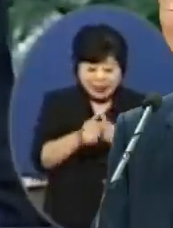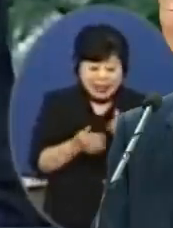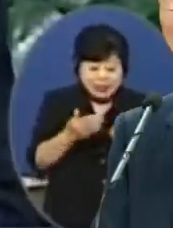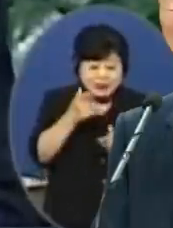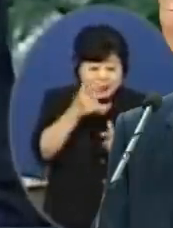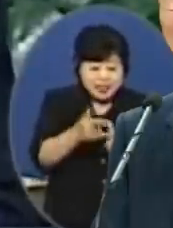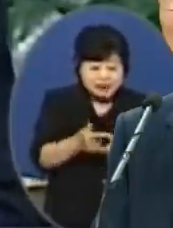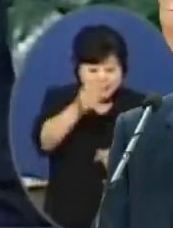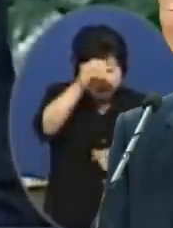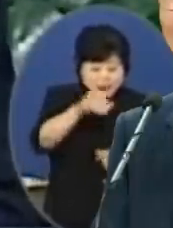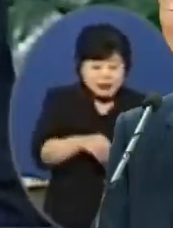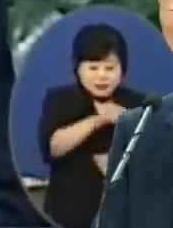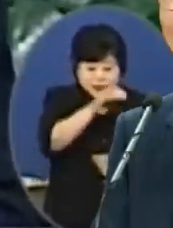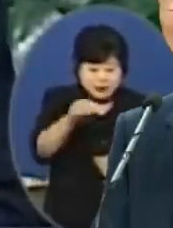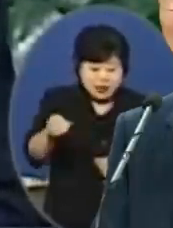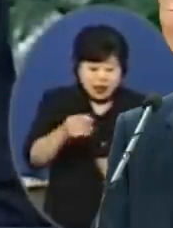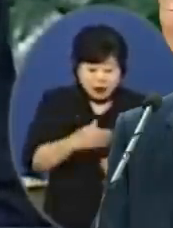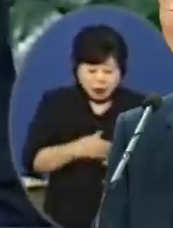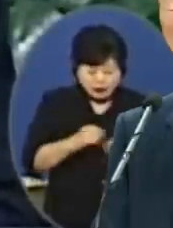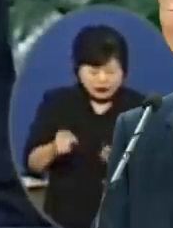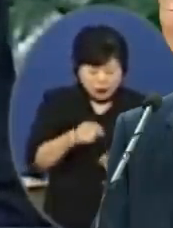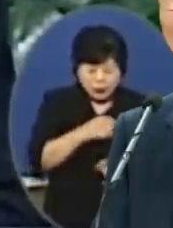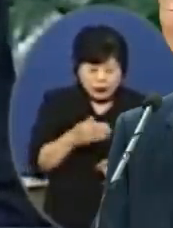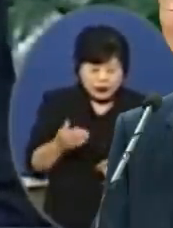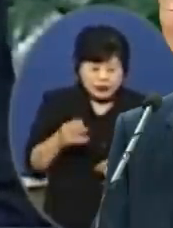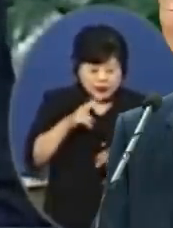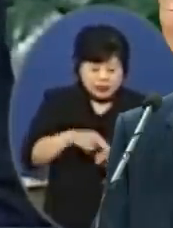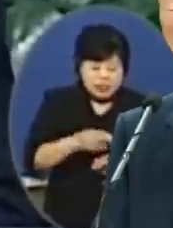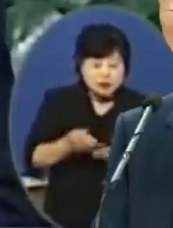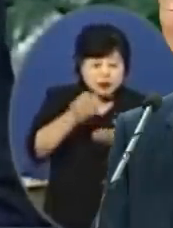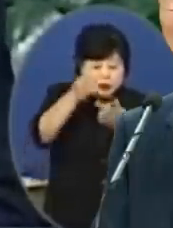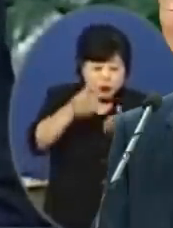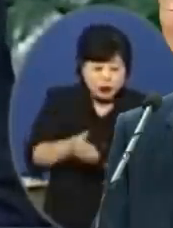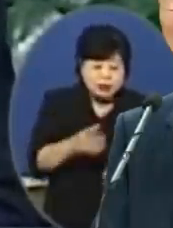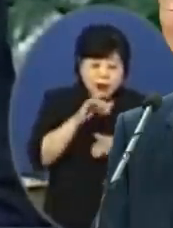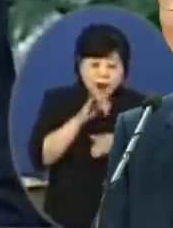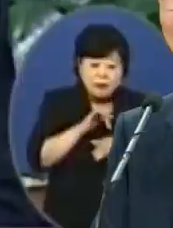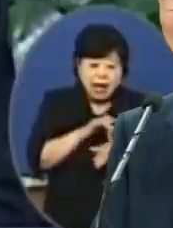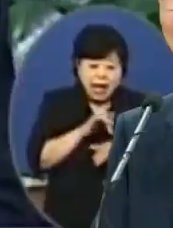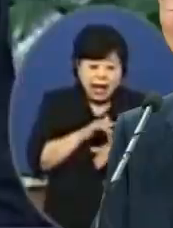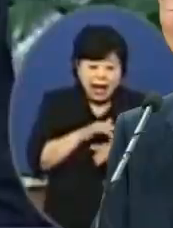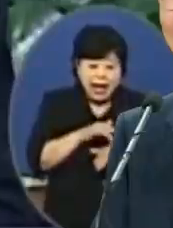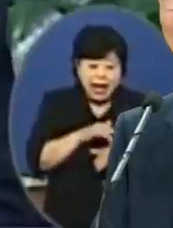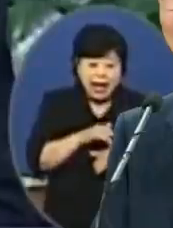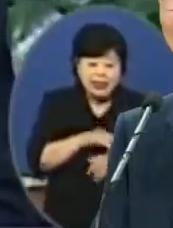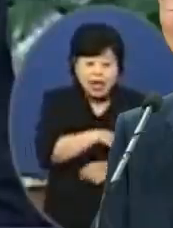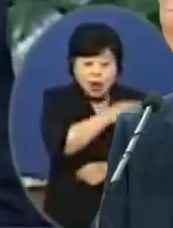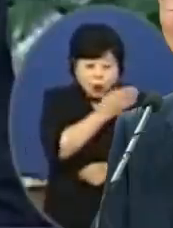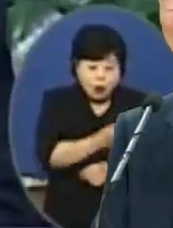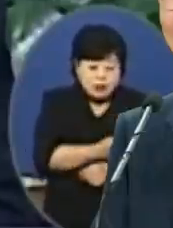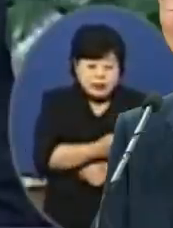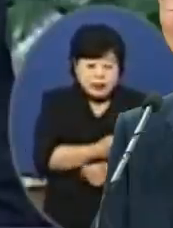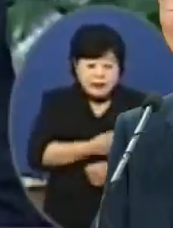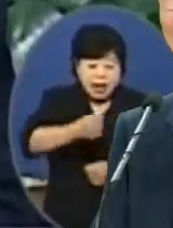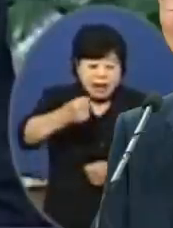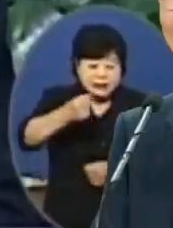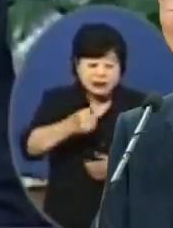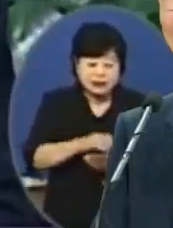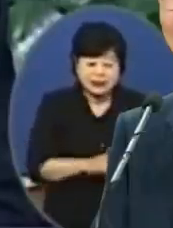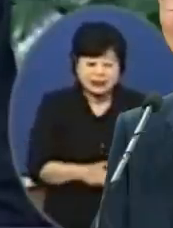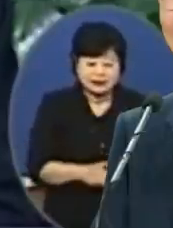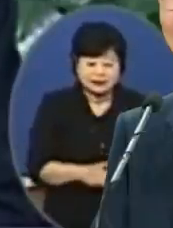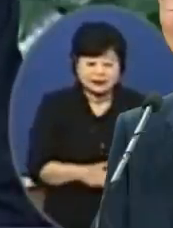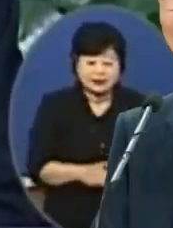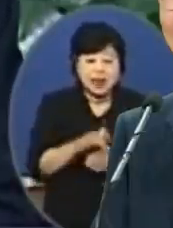하나님은 예수님의 십자가 몸짓고 피 흘린 제물을 통해서 마귀의 정사와 권세를 빼앗으려고 한